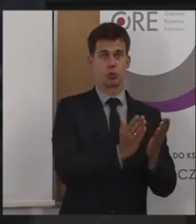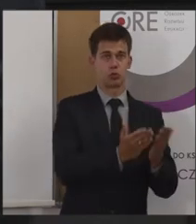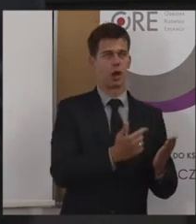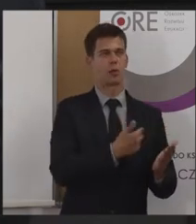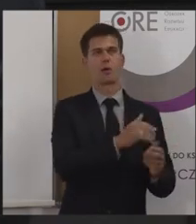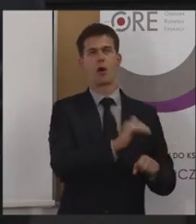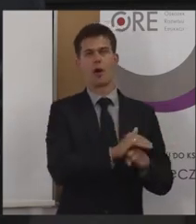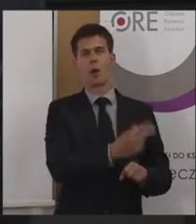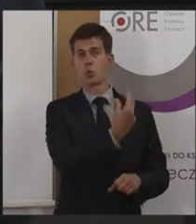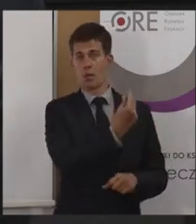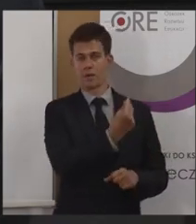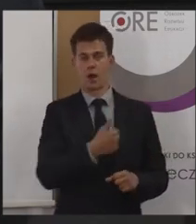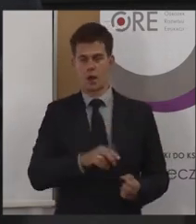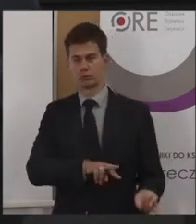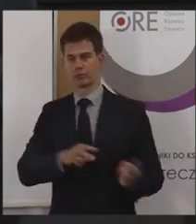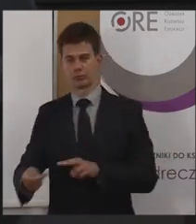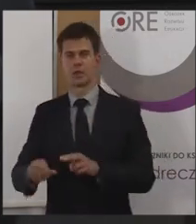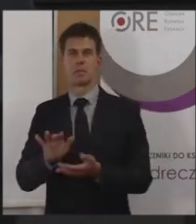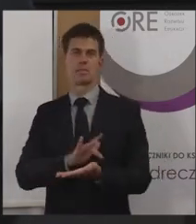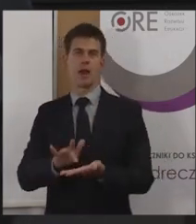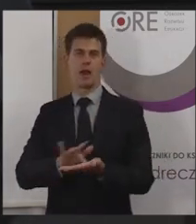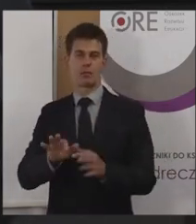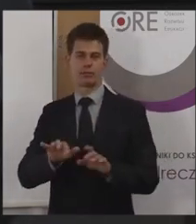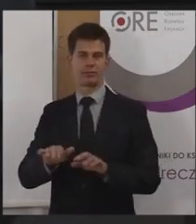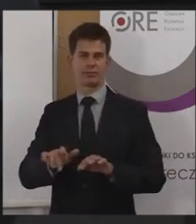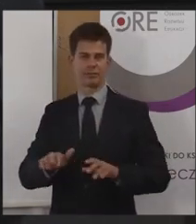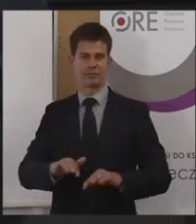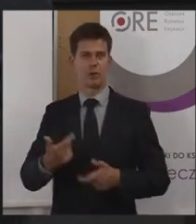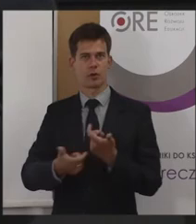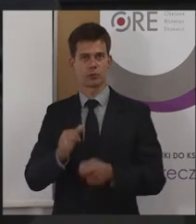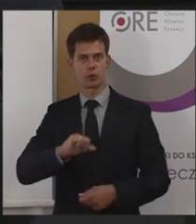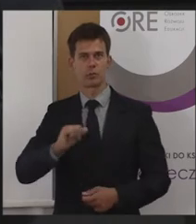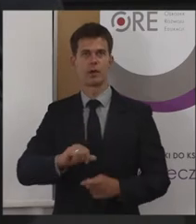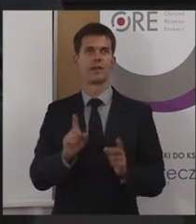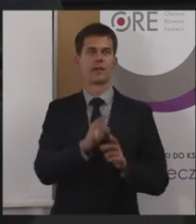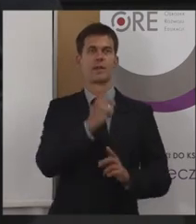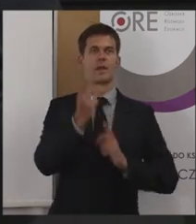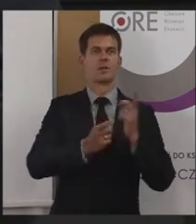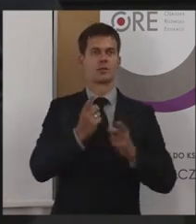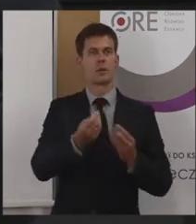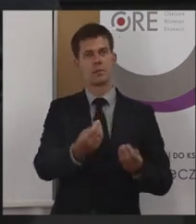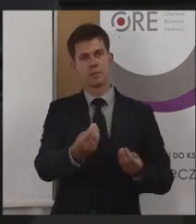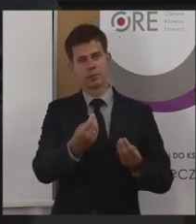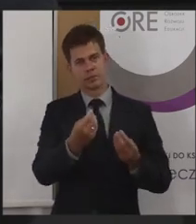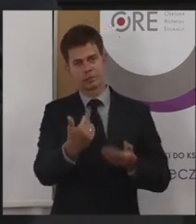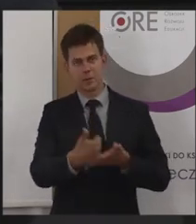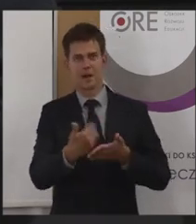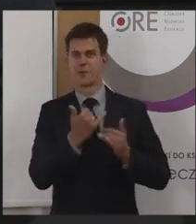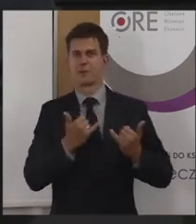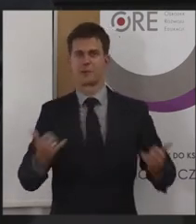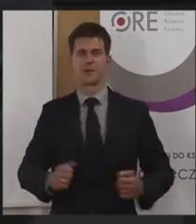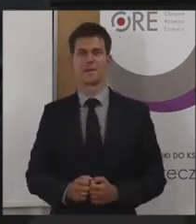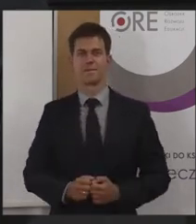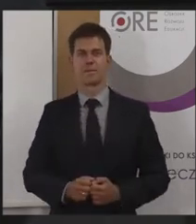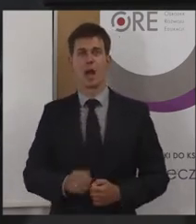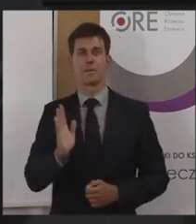koledzy, dyktowali mi je rodzice, pomagali nauczyciele jak mogli, ale na samym początku, jak